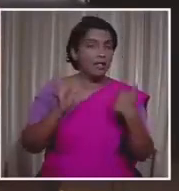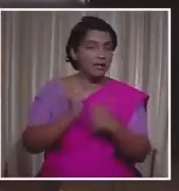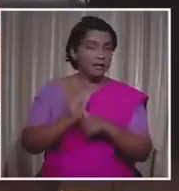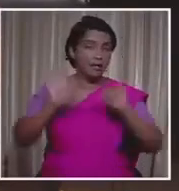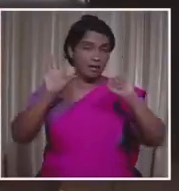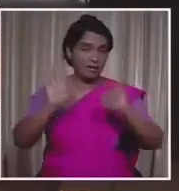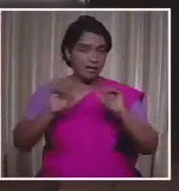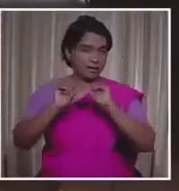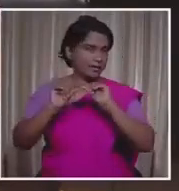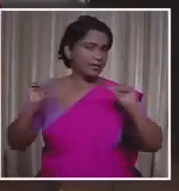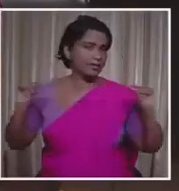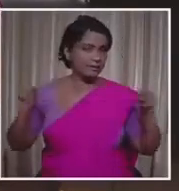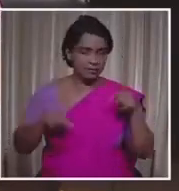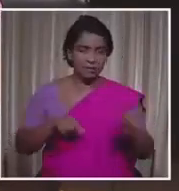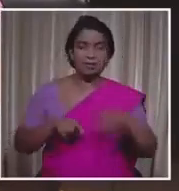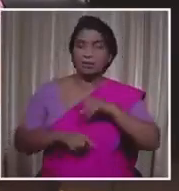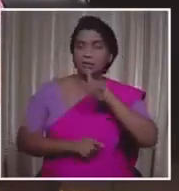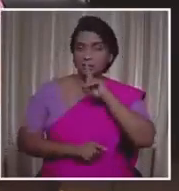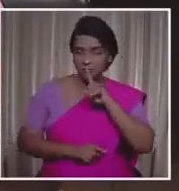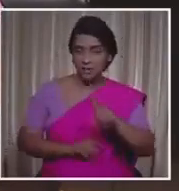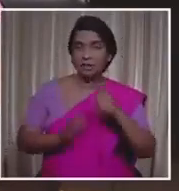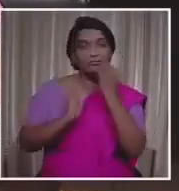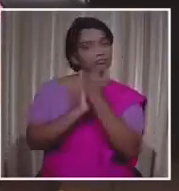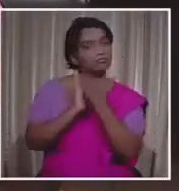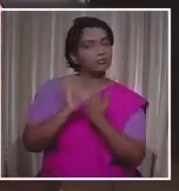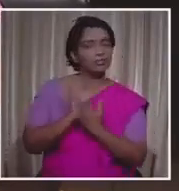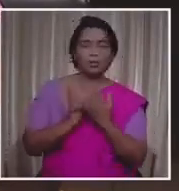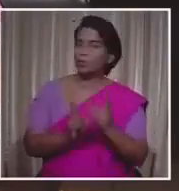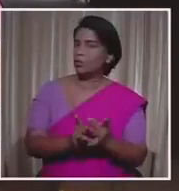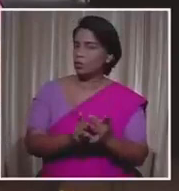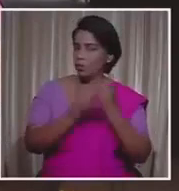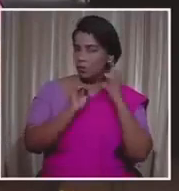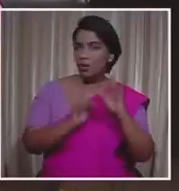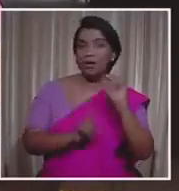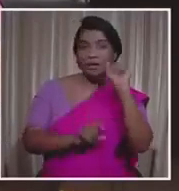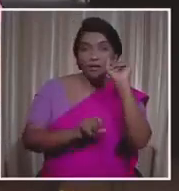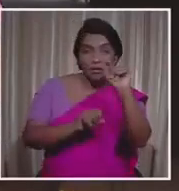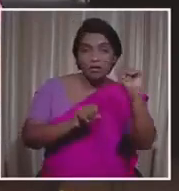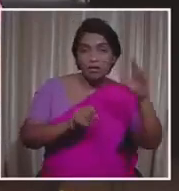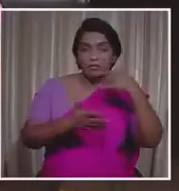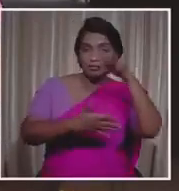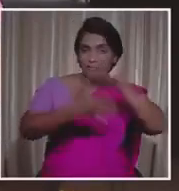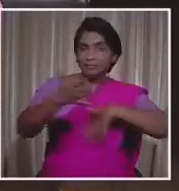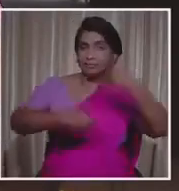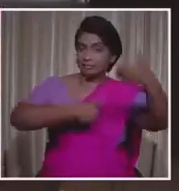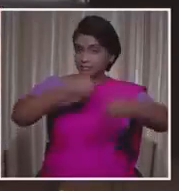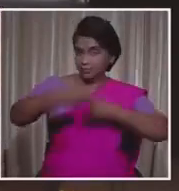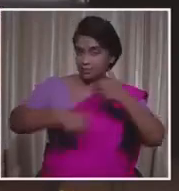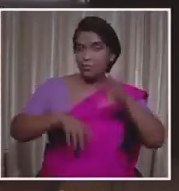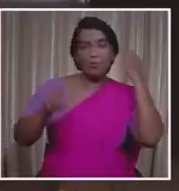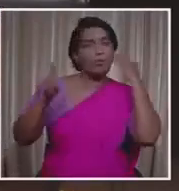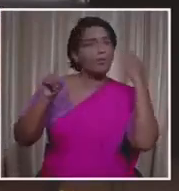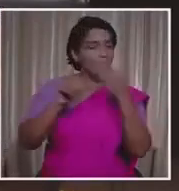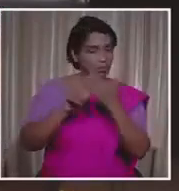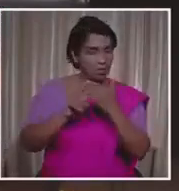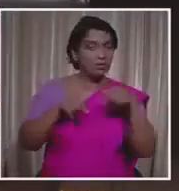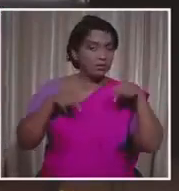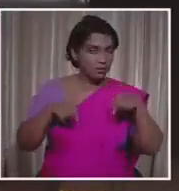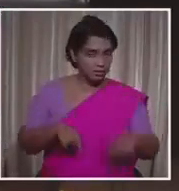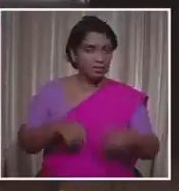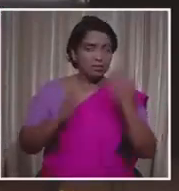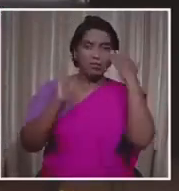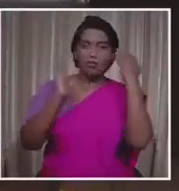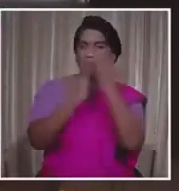6 වැනි වගන්තියේ සඳහන් විධිවිධාන ප්‍රකාරව නාම යෝජනා බාර ගැනීම සම්බන්ධයෙන් මෙම